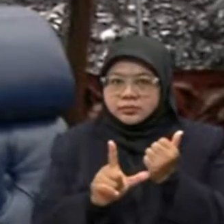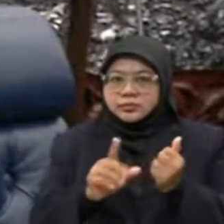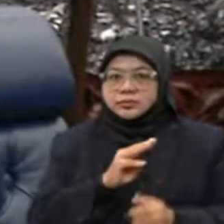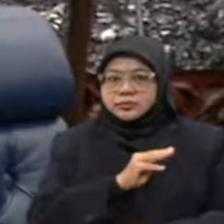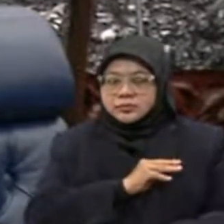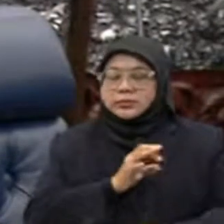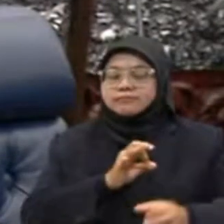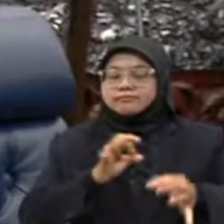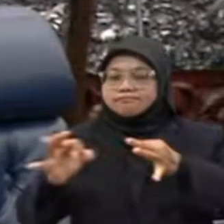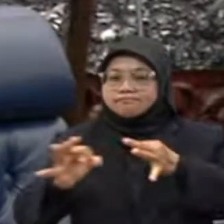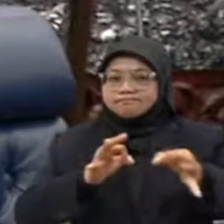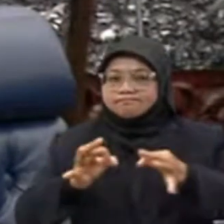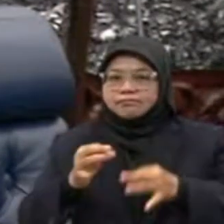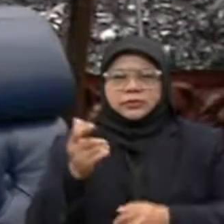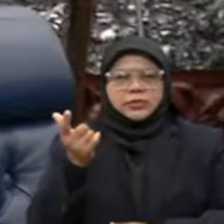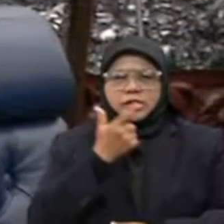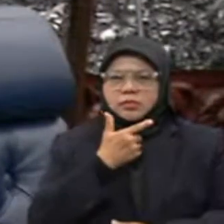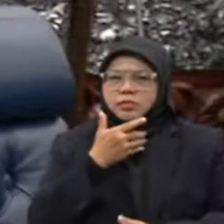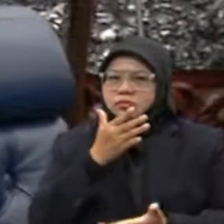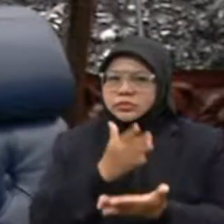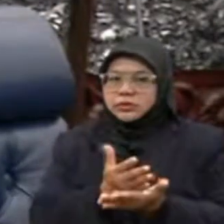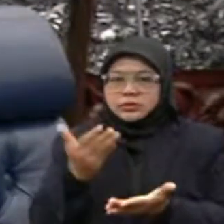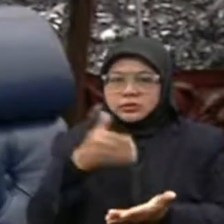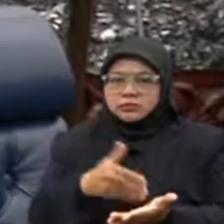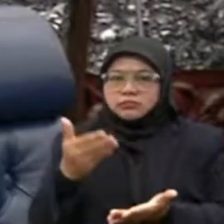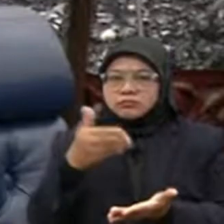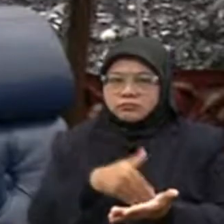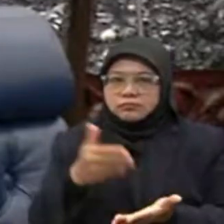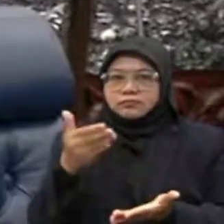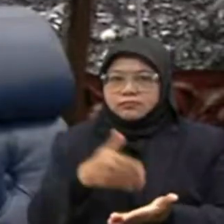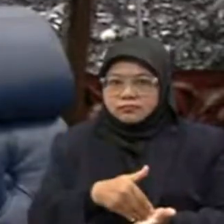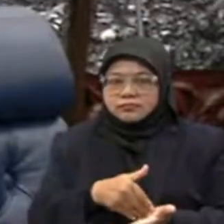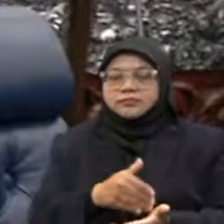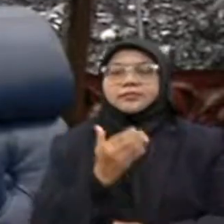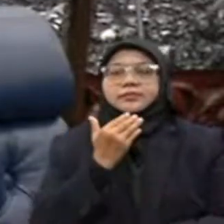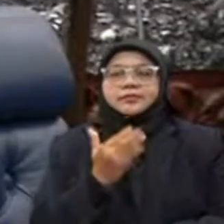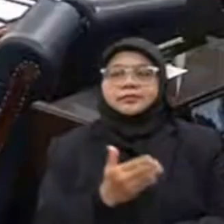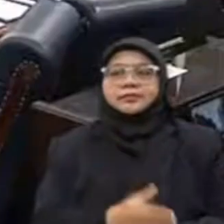supaya kita tak cakap lagi tentang perkara yang sama terima kasih